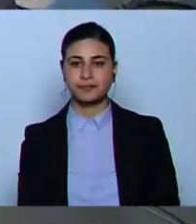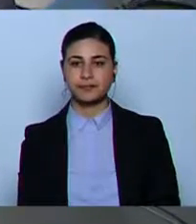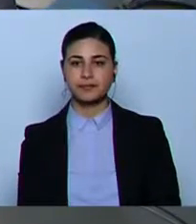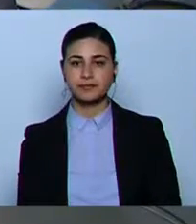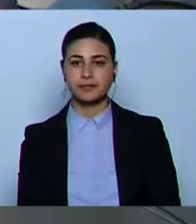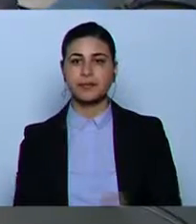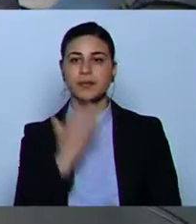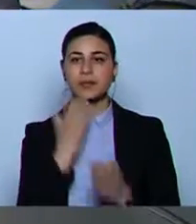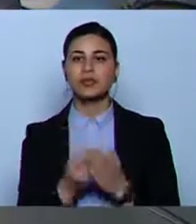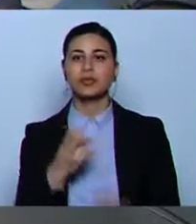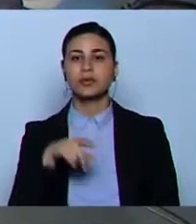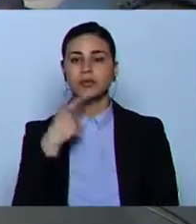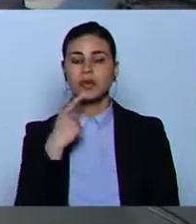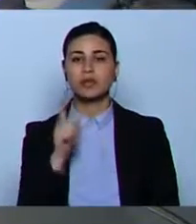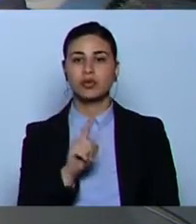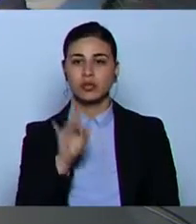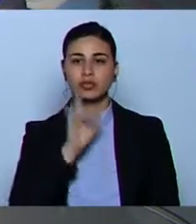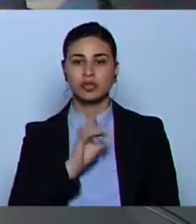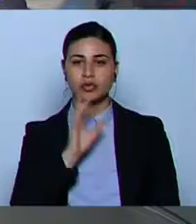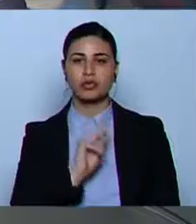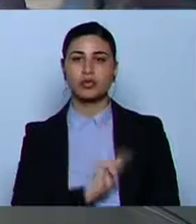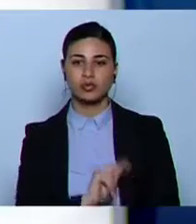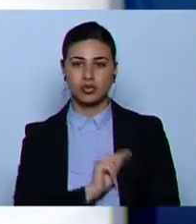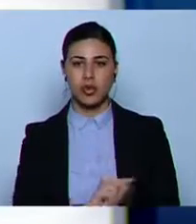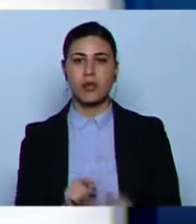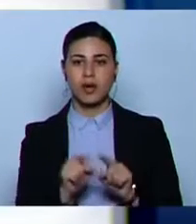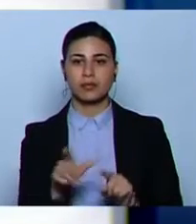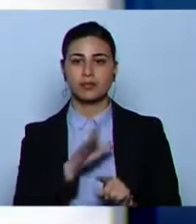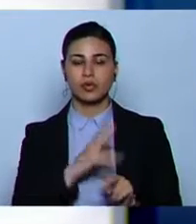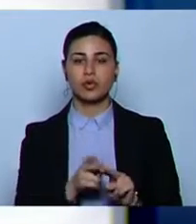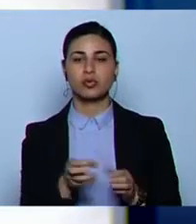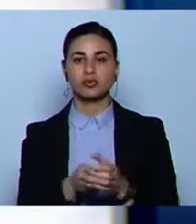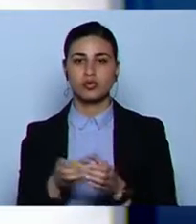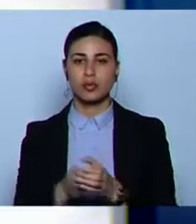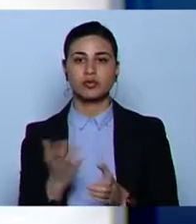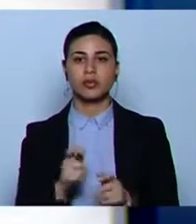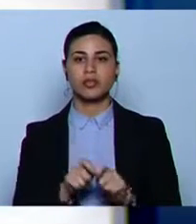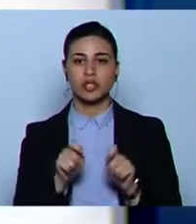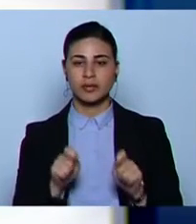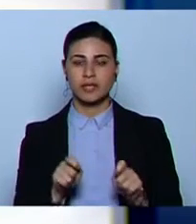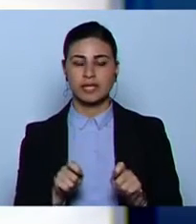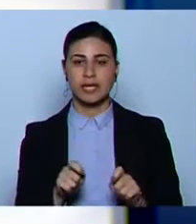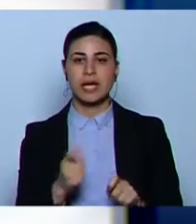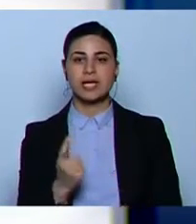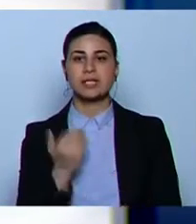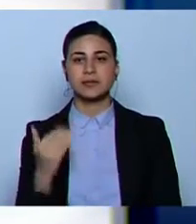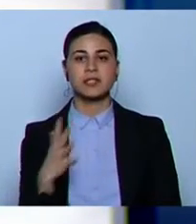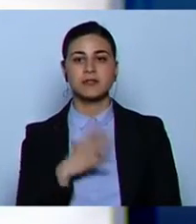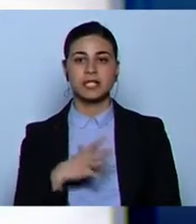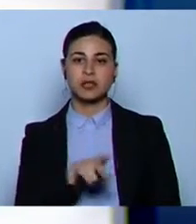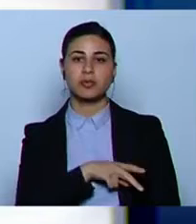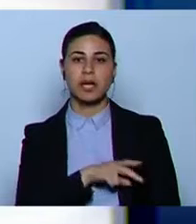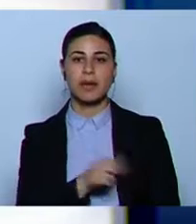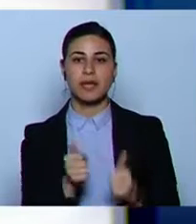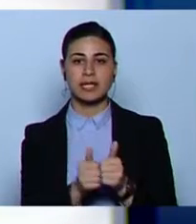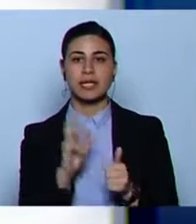ჩვენ დავნიშნოთ, რომ ჯერჯერობით მუშაობა მიმდინარეობს იმ ჯგუფებში, რომელიც შექმნილია ერთის ხრ საქართველოს პარლამენტთან